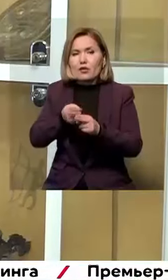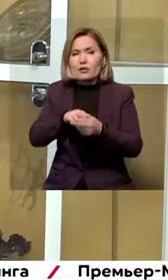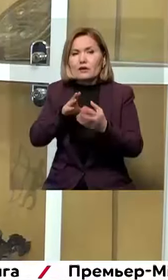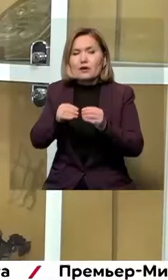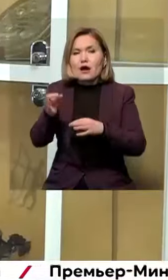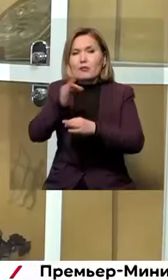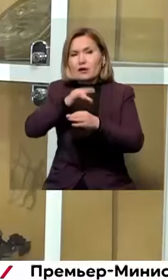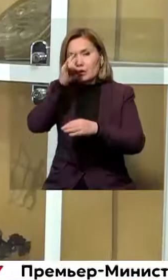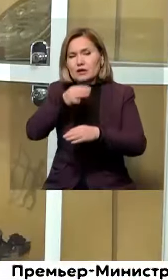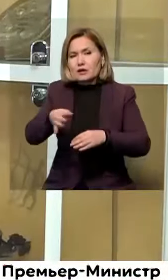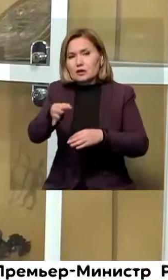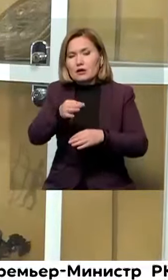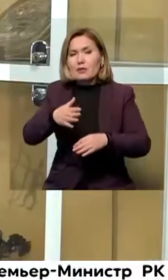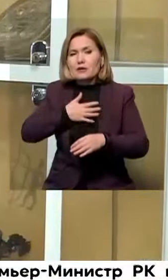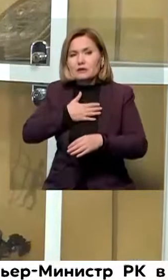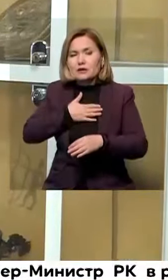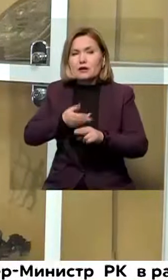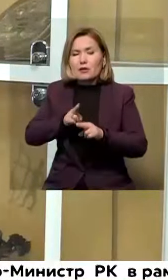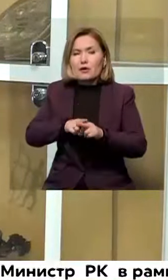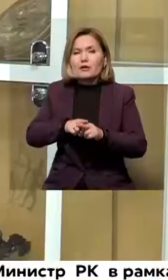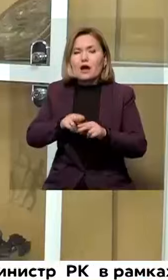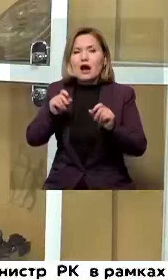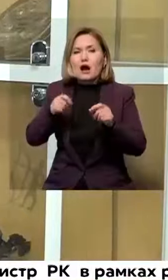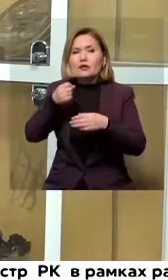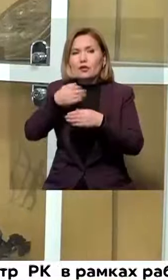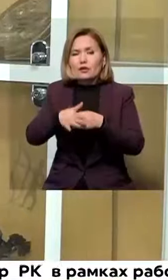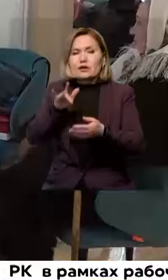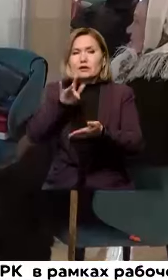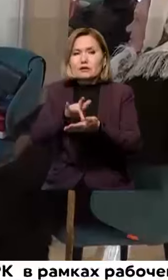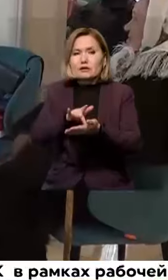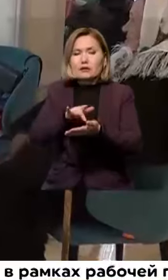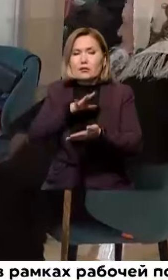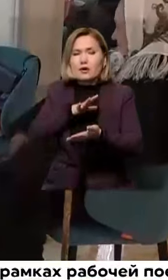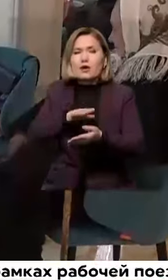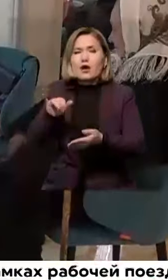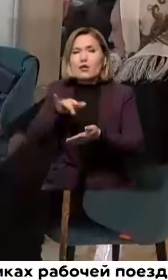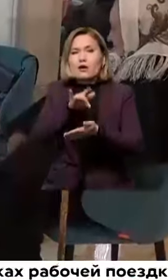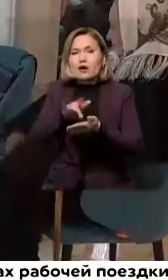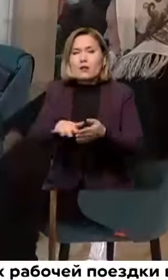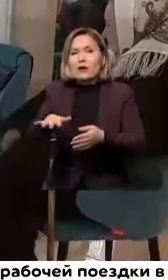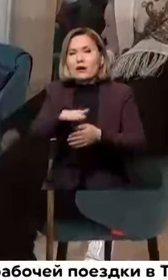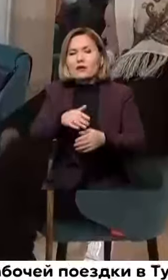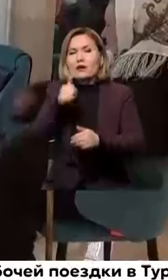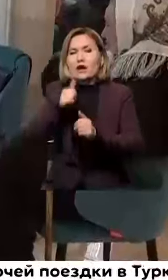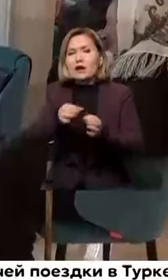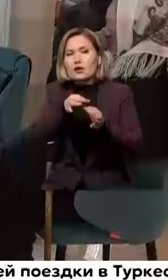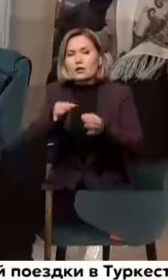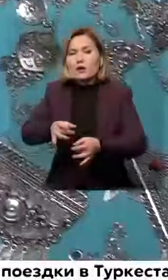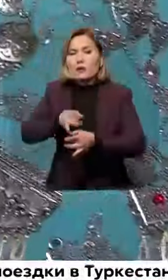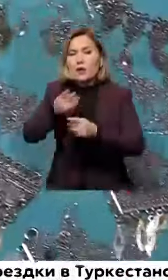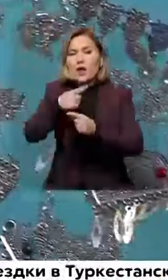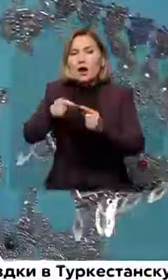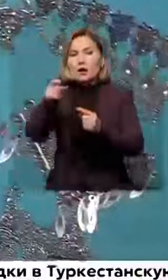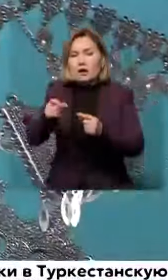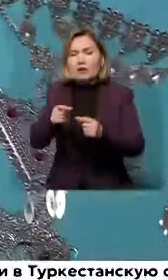батыс өңірлерде? Өйткені біздер Алтын Орданың кезінде эпицентр болдық. Оралдағы мереке биыл қаланың әр жерінде өтті. Кәсіпкерлер